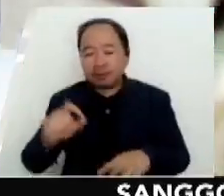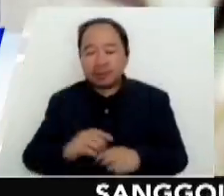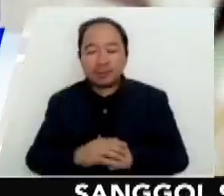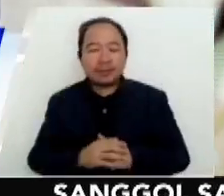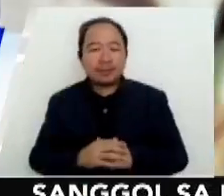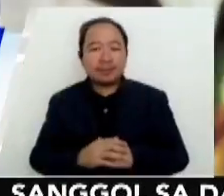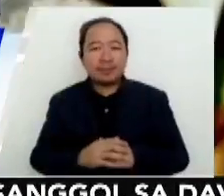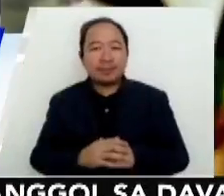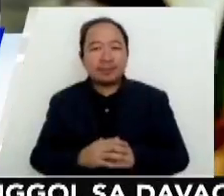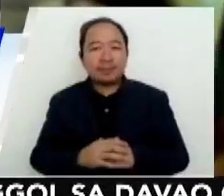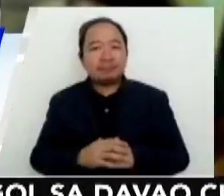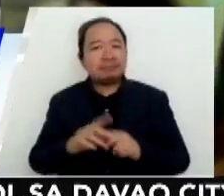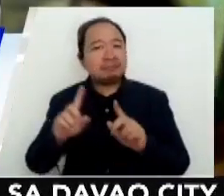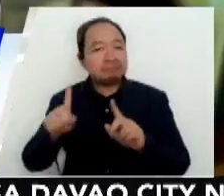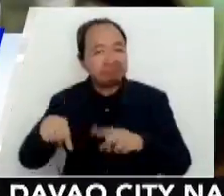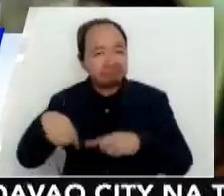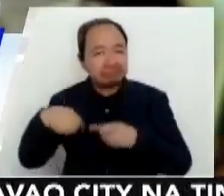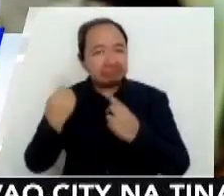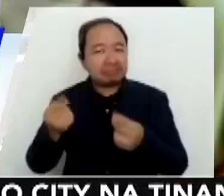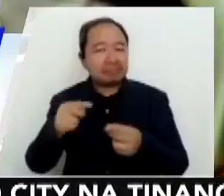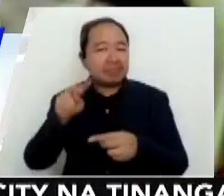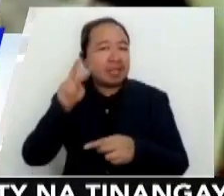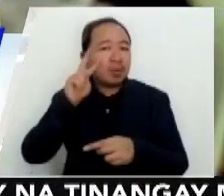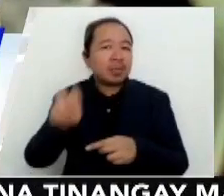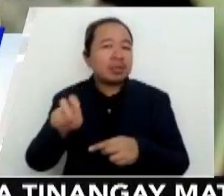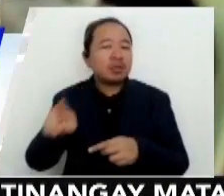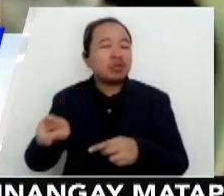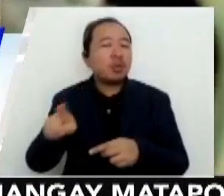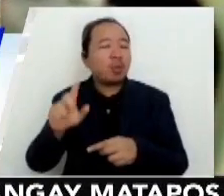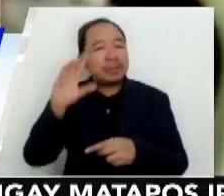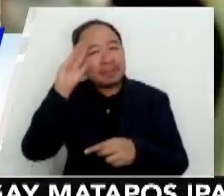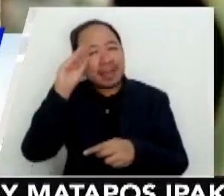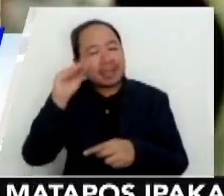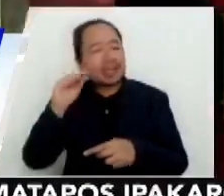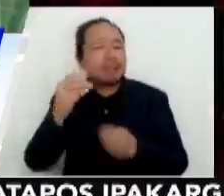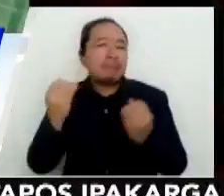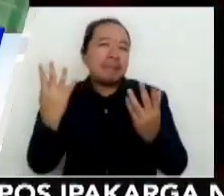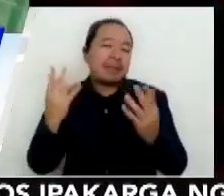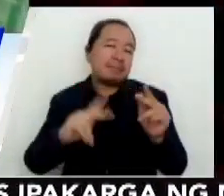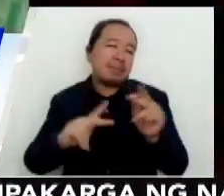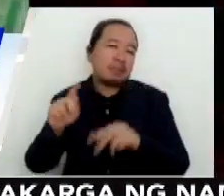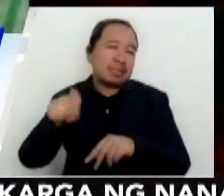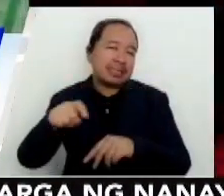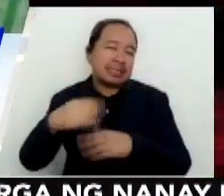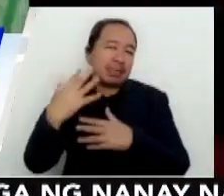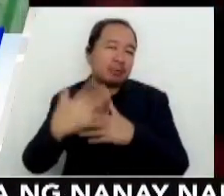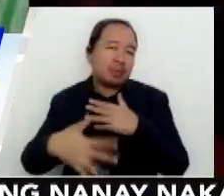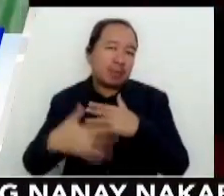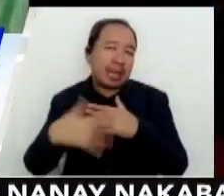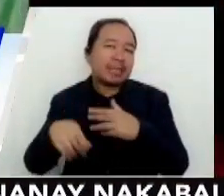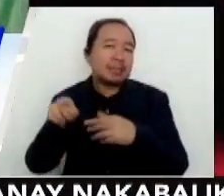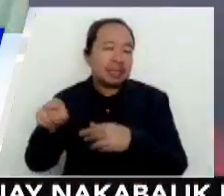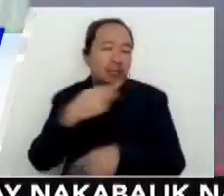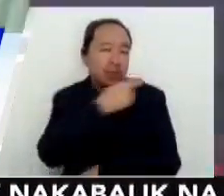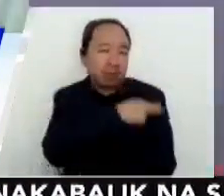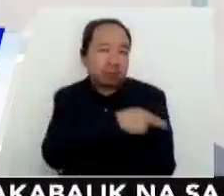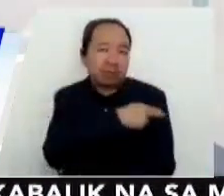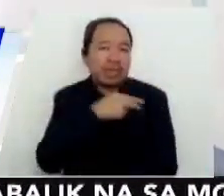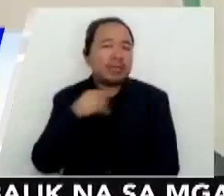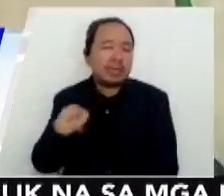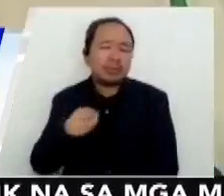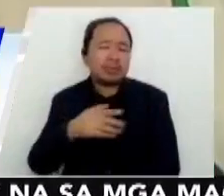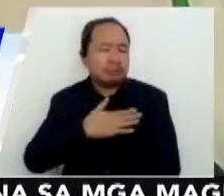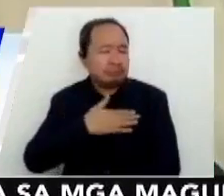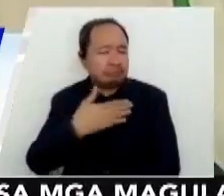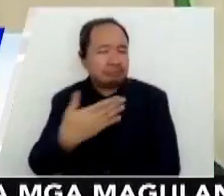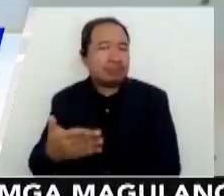Simula raw nang masaksihan ni Jonathan na marami ang nangangailangan ng dugo sa mga ospital, naging panata na niya ang makiisa